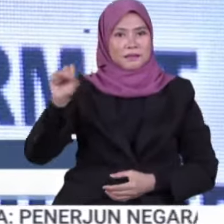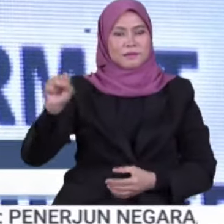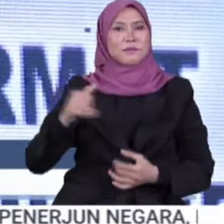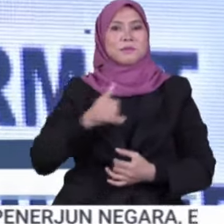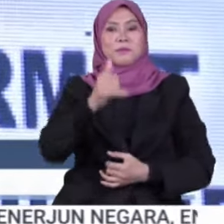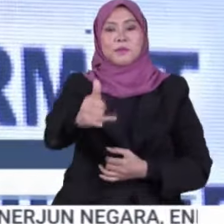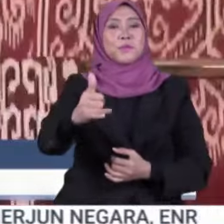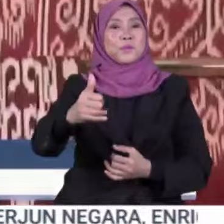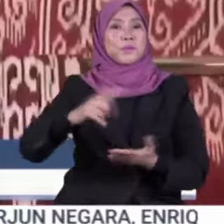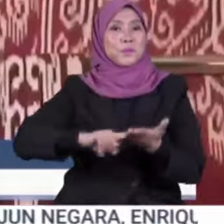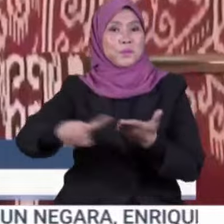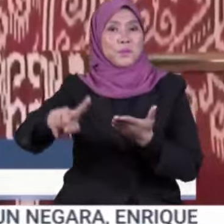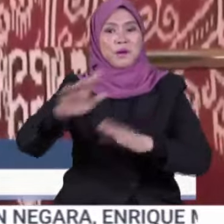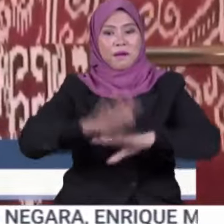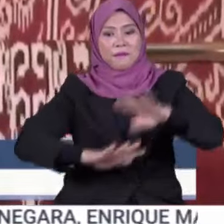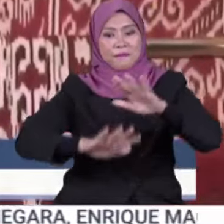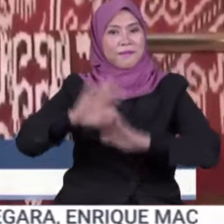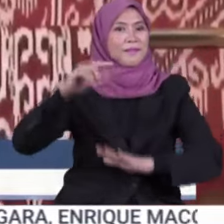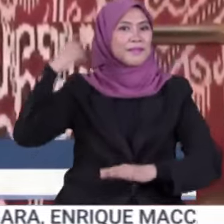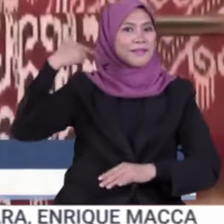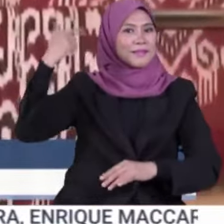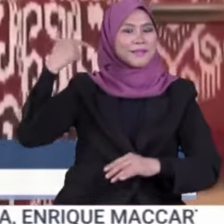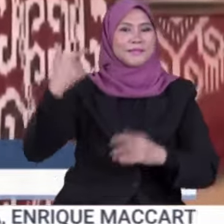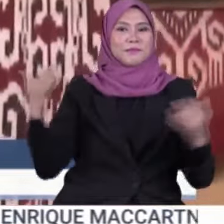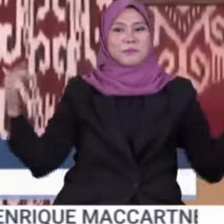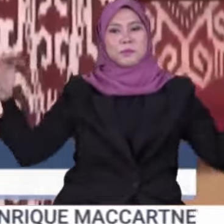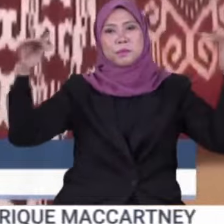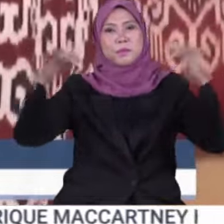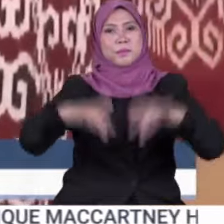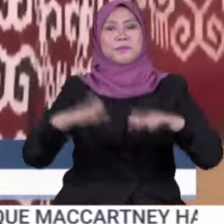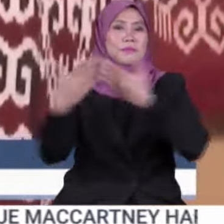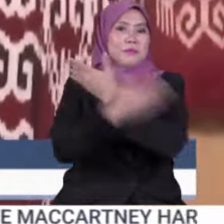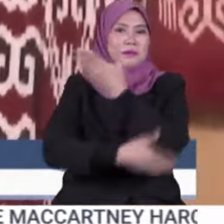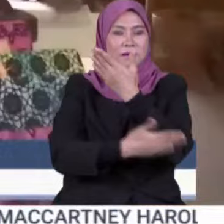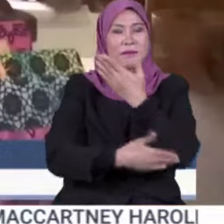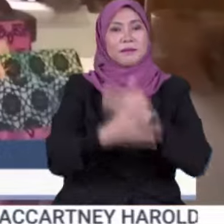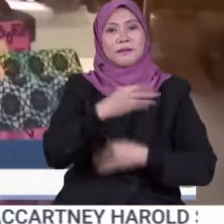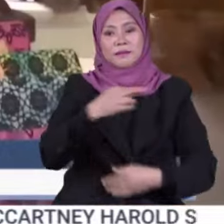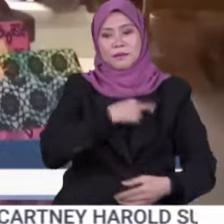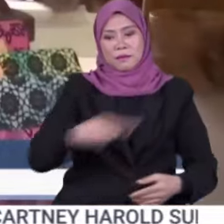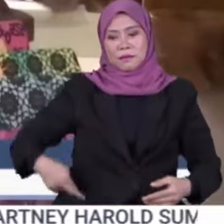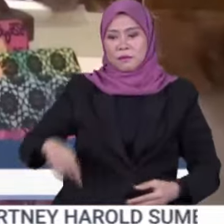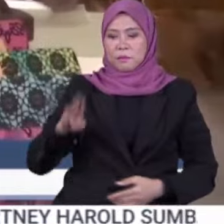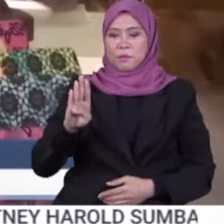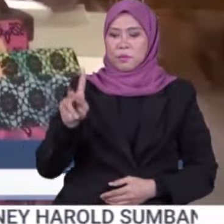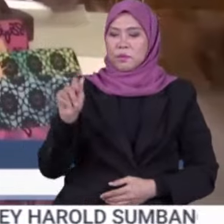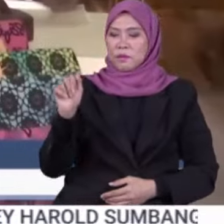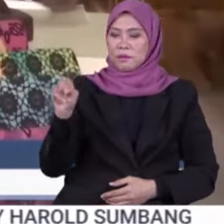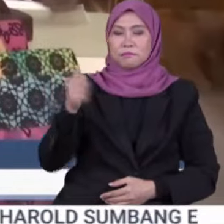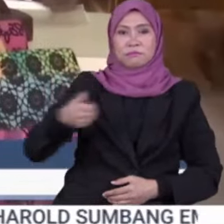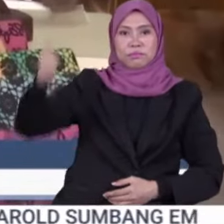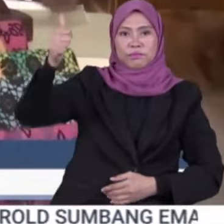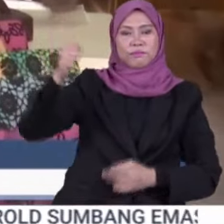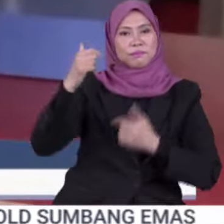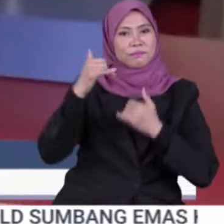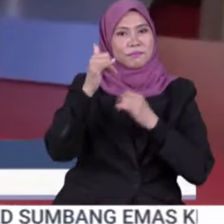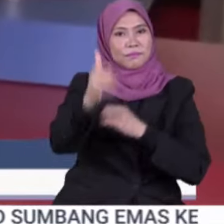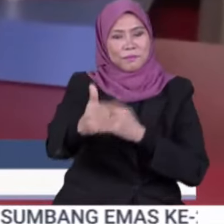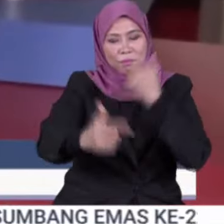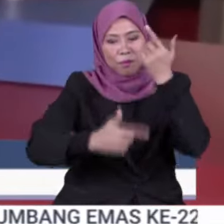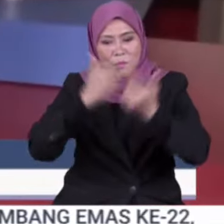Craft London yang disertai oleh negara-negara Commonwealth. Raja dan Permaisuri Bhutan merupakan antara pembesar yang berkunjung